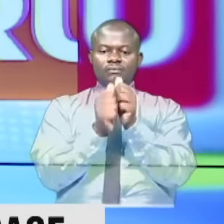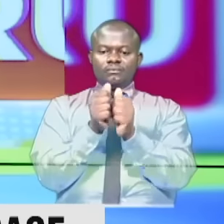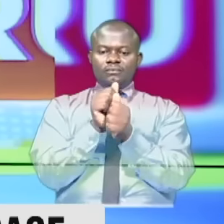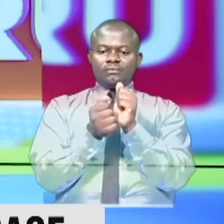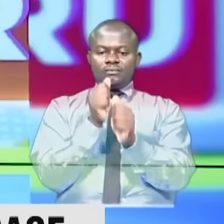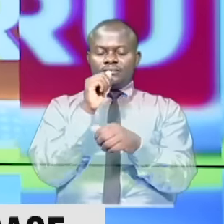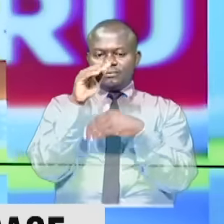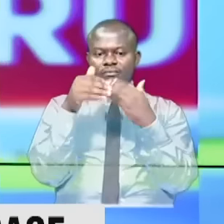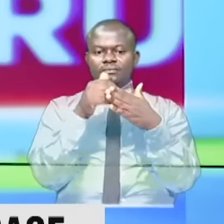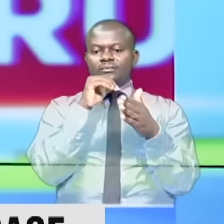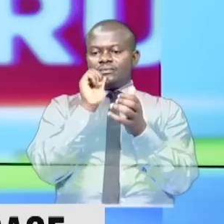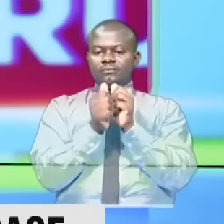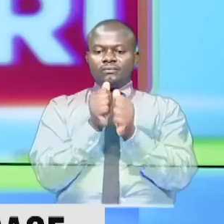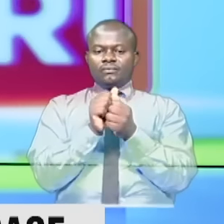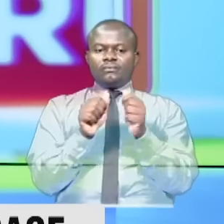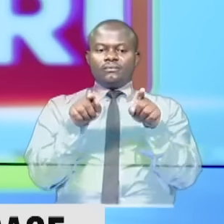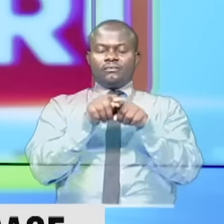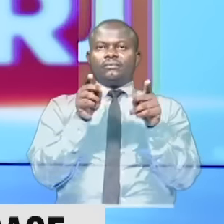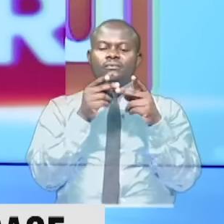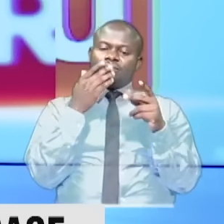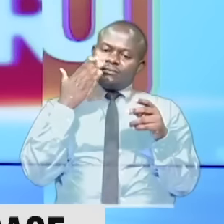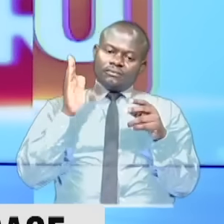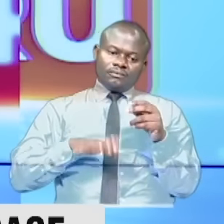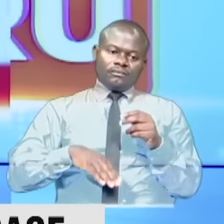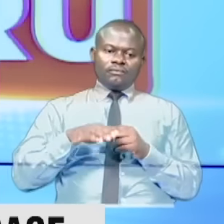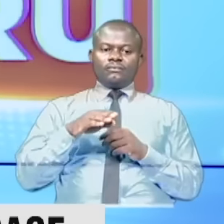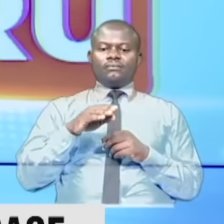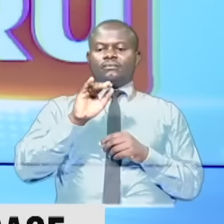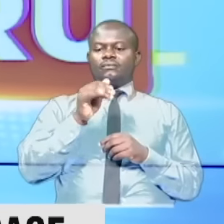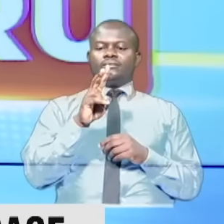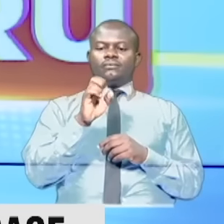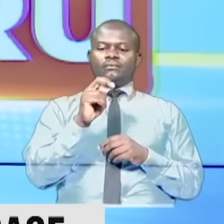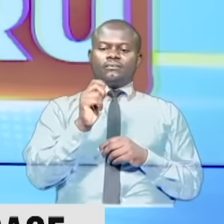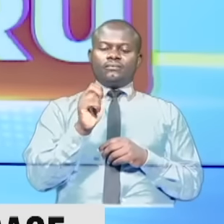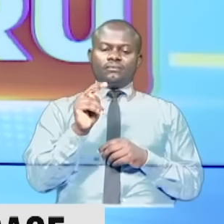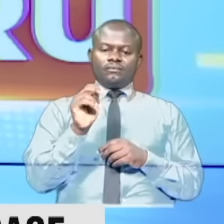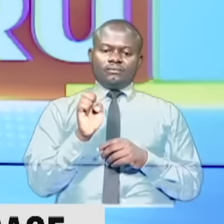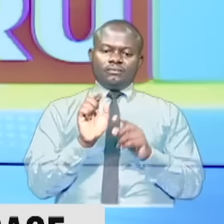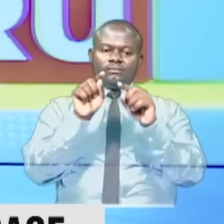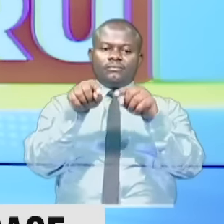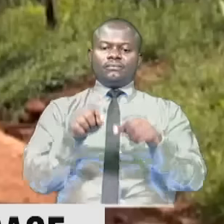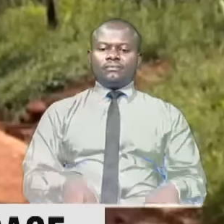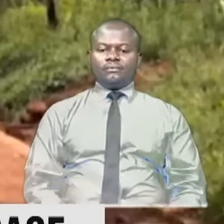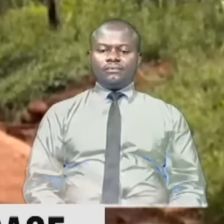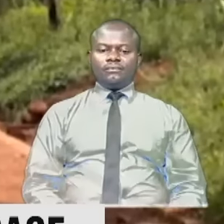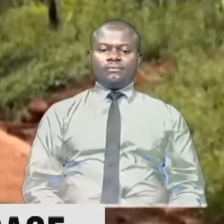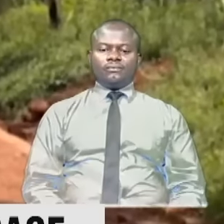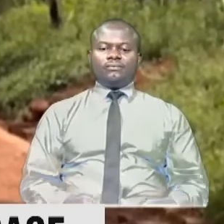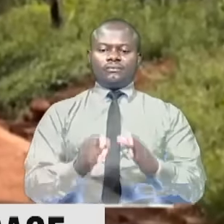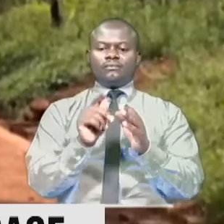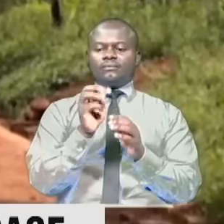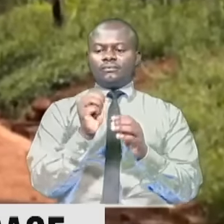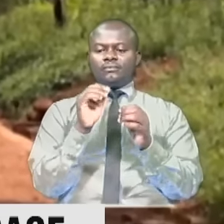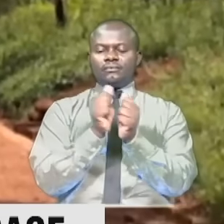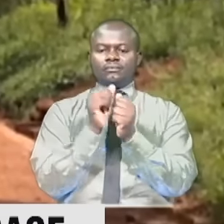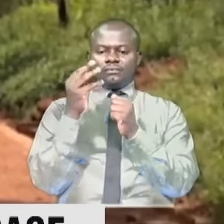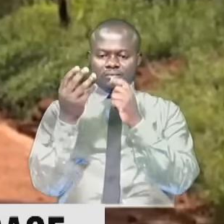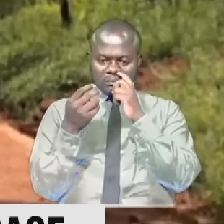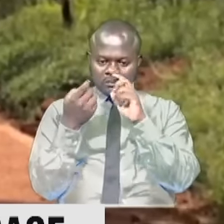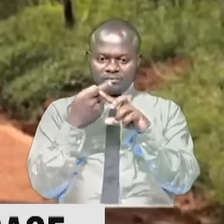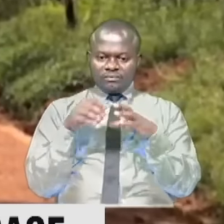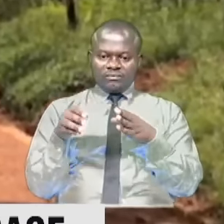izitari gusenyuka zikaba nk'iziri mu manegeka. Mugenzi wacu Juventine Maragije Maria yagiye reka tubwire uko yabisanze. Ni umuhanda birometero 14 uturuka